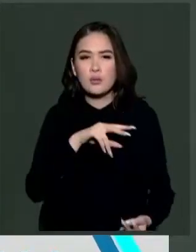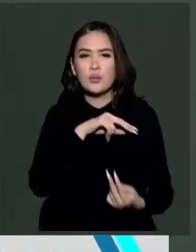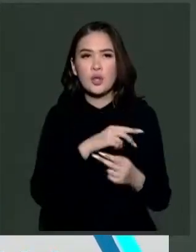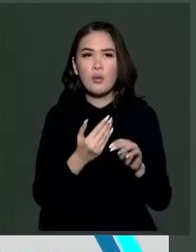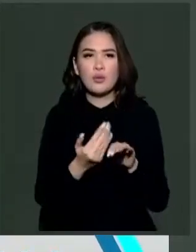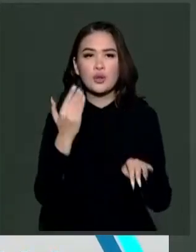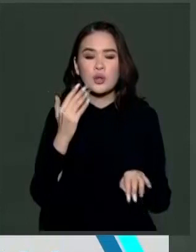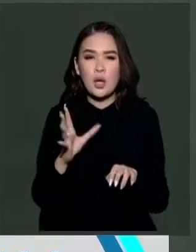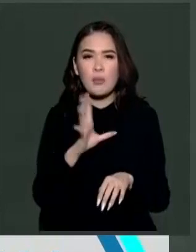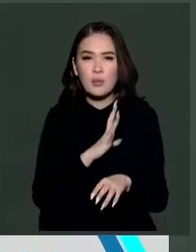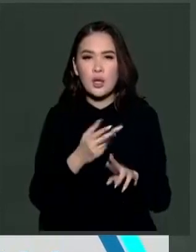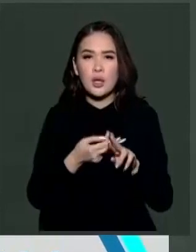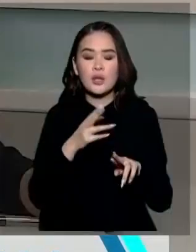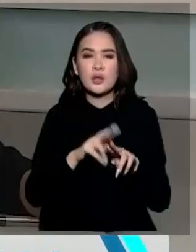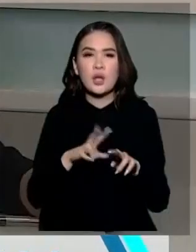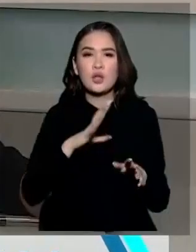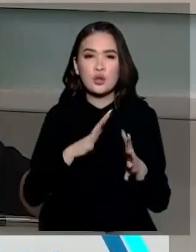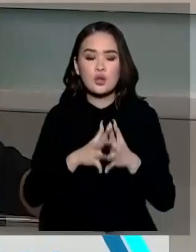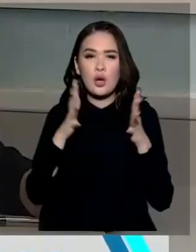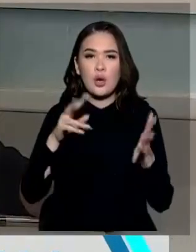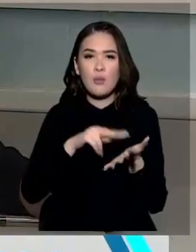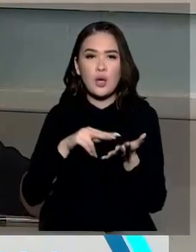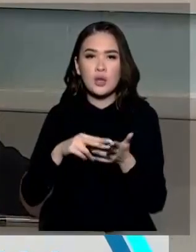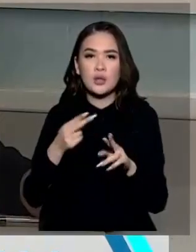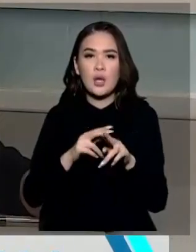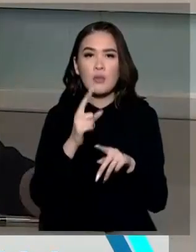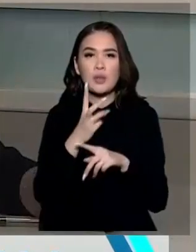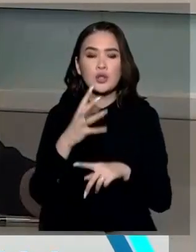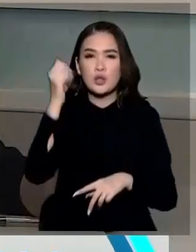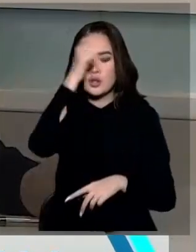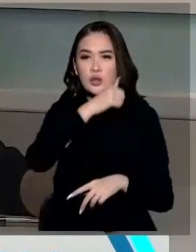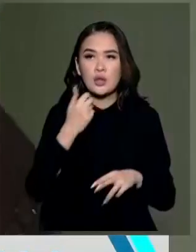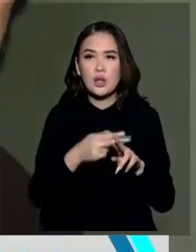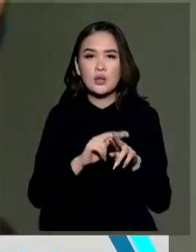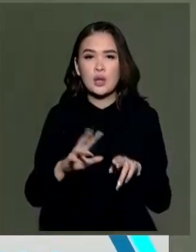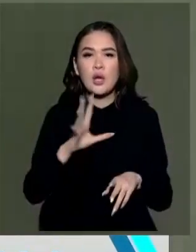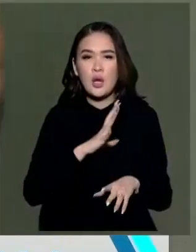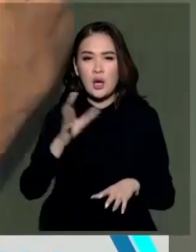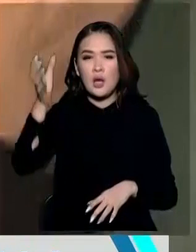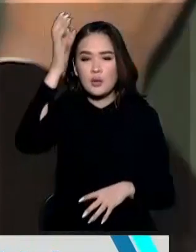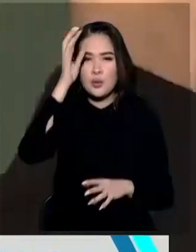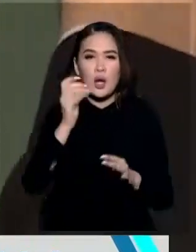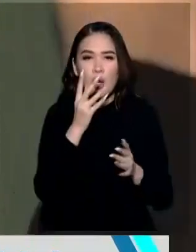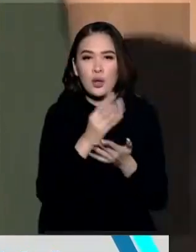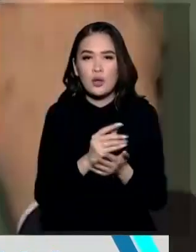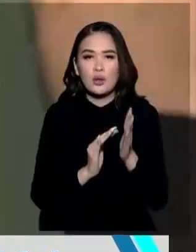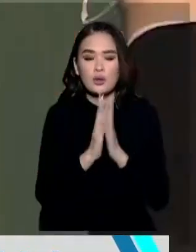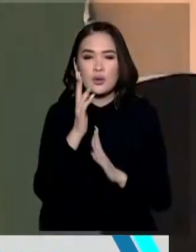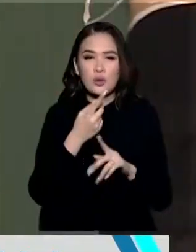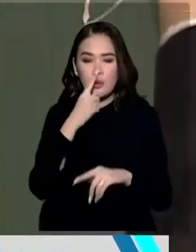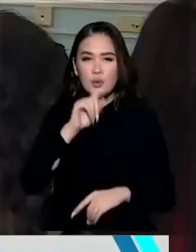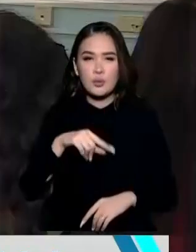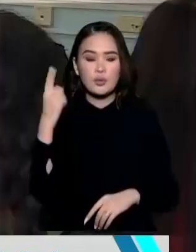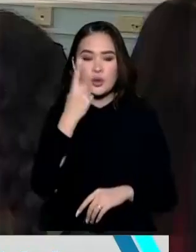дейінде әріптестері тарапынан жоғары бағаға ие болған. Соңғы бірнеше жыл қатарынан еліміздегі ғалымдар арасында өз саласы бойынша нөмір